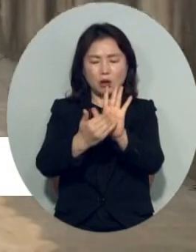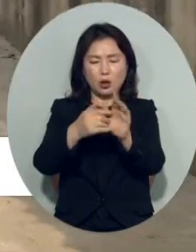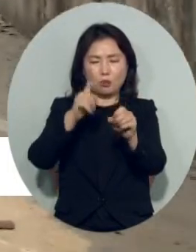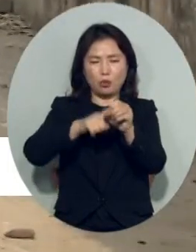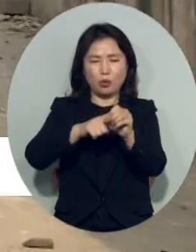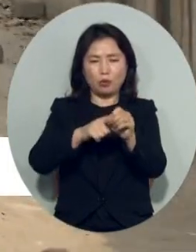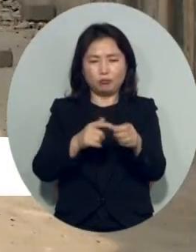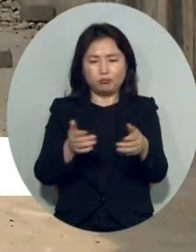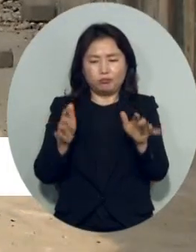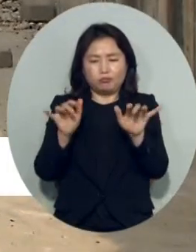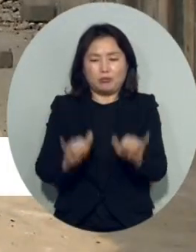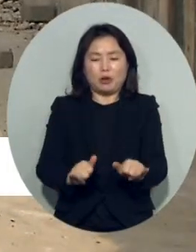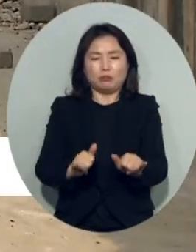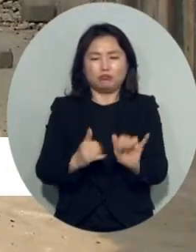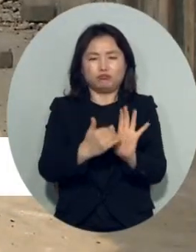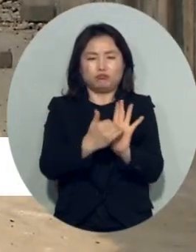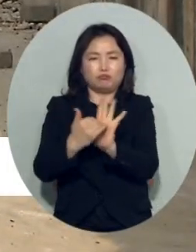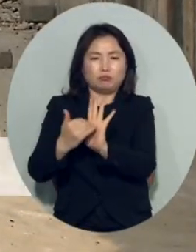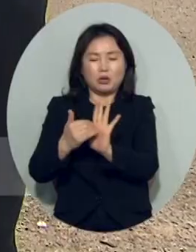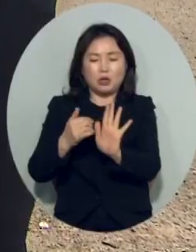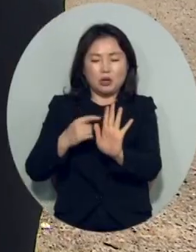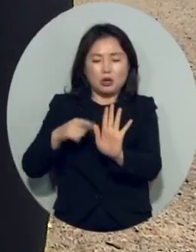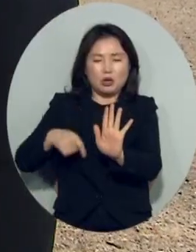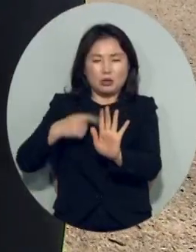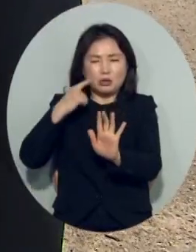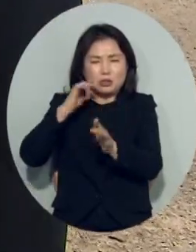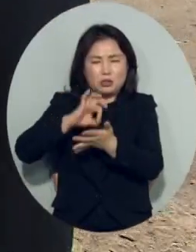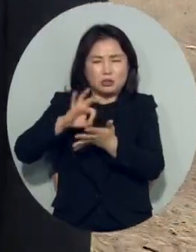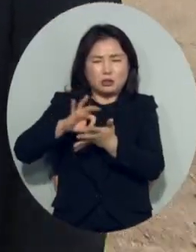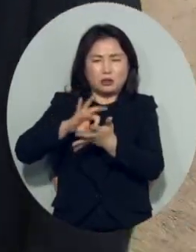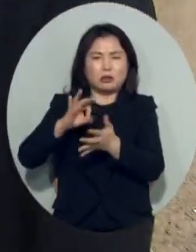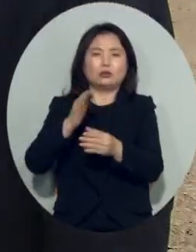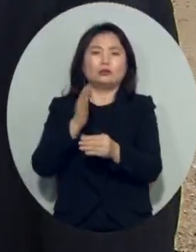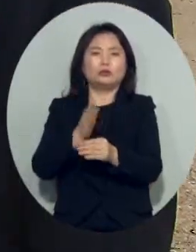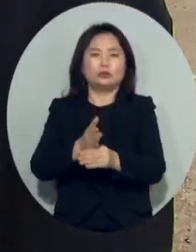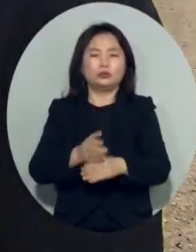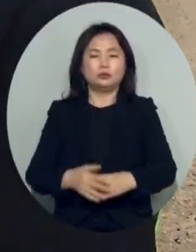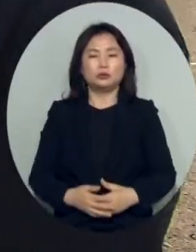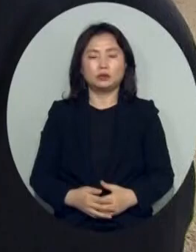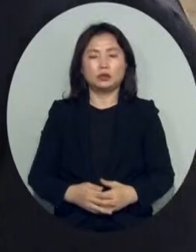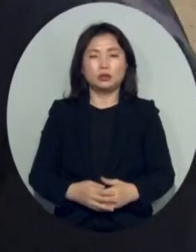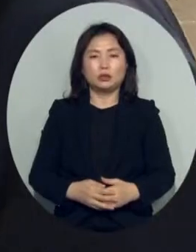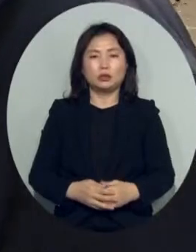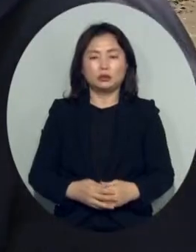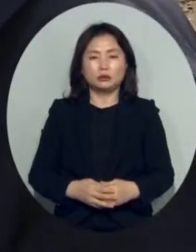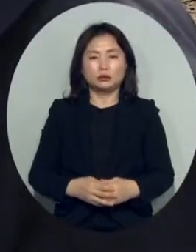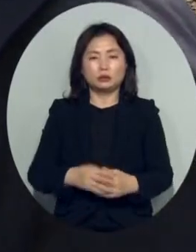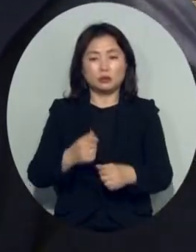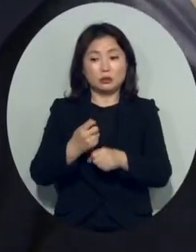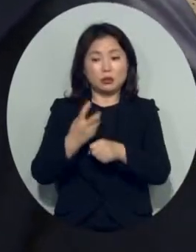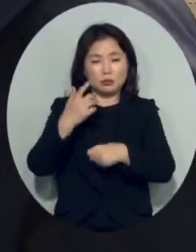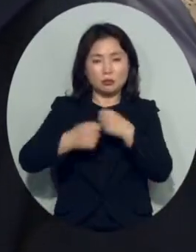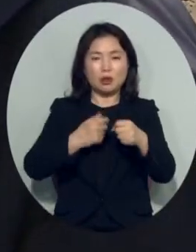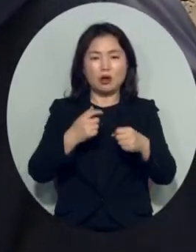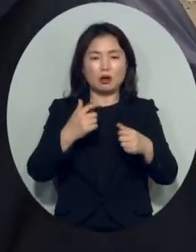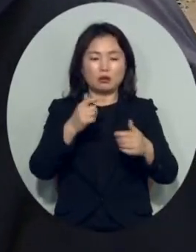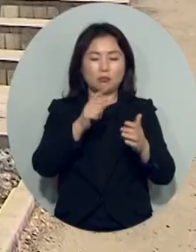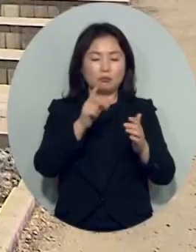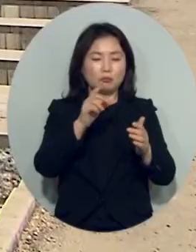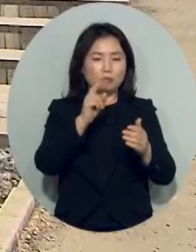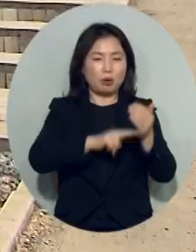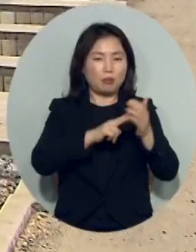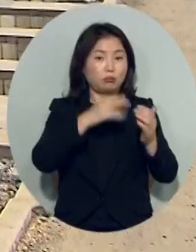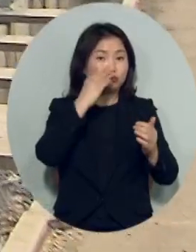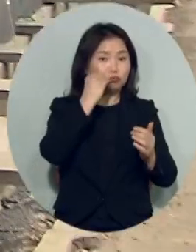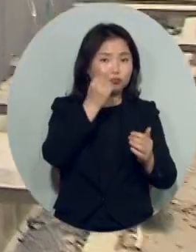잠그고 외부와 단절된 힘든 시간을 보내고 있는 양돈 농가. 예년 같으면 성수기지만